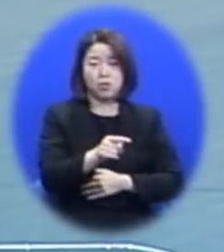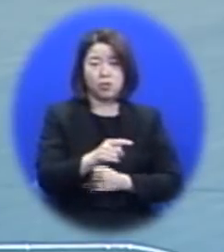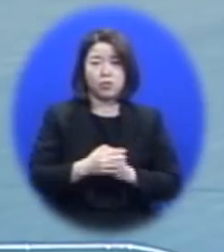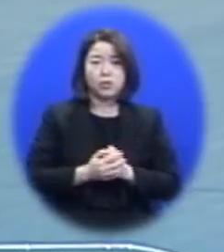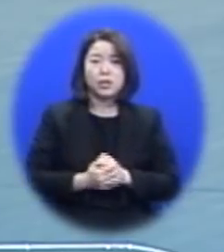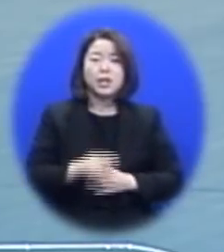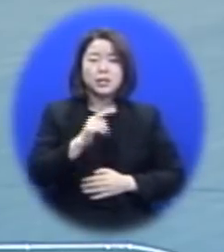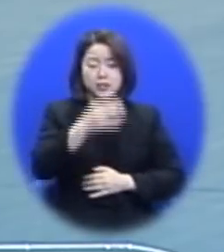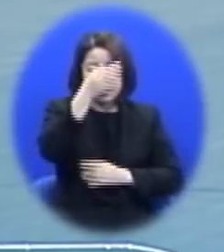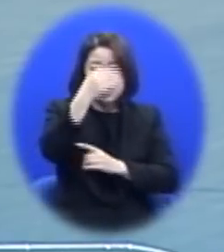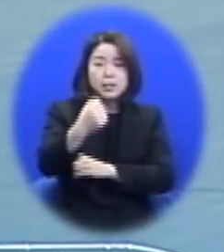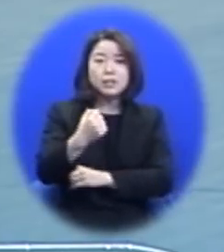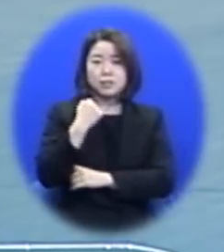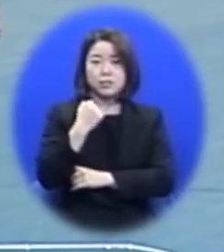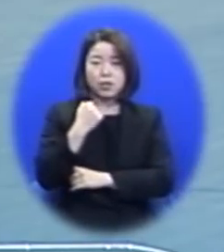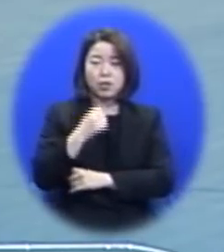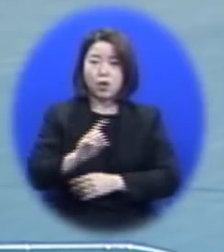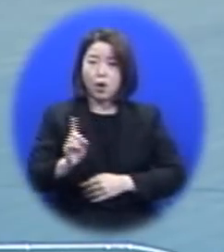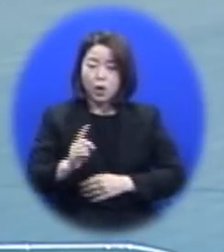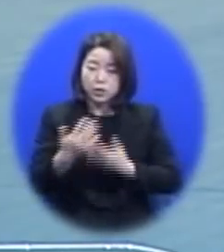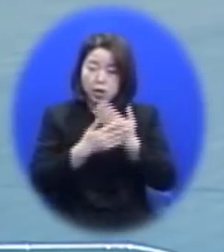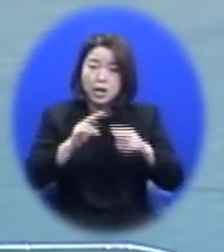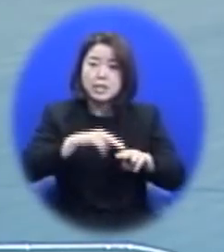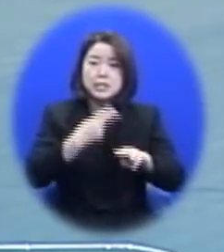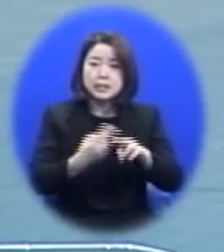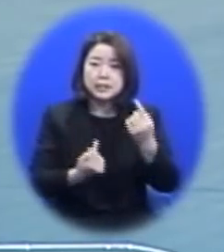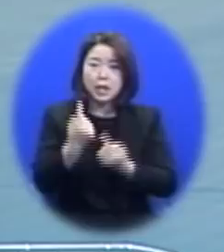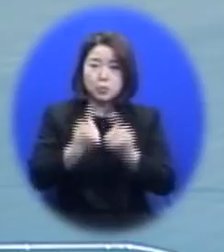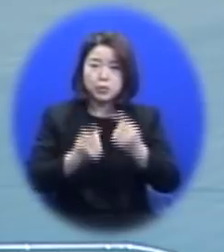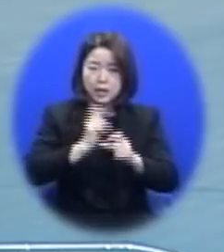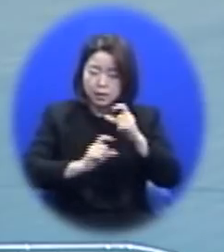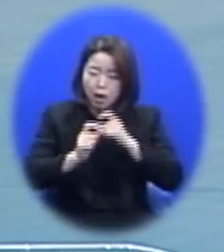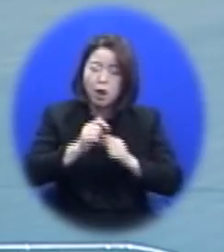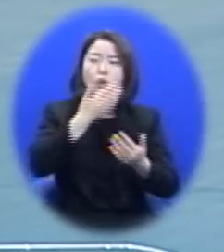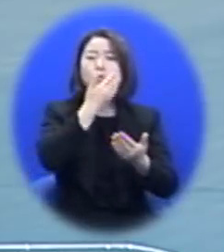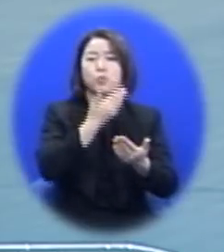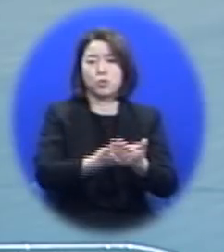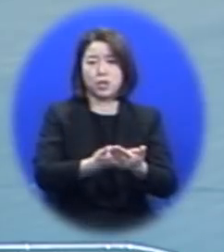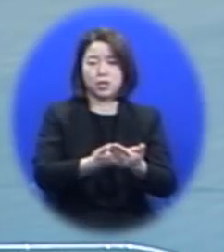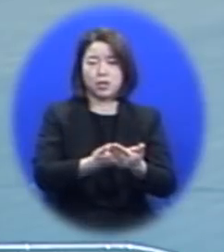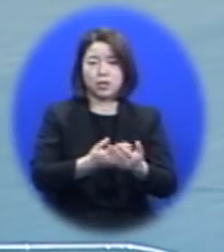그게 능력과 어떤 은사보다 훨씬 더 귀하다는,